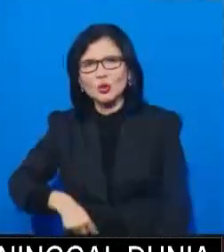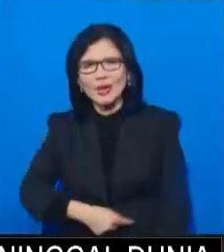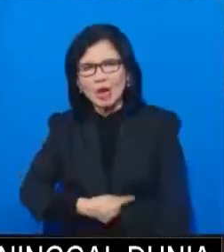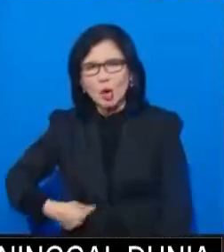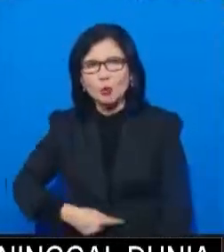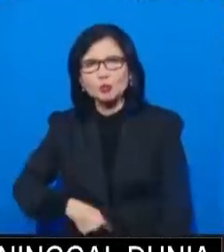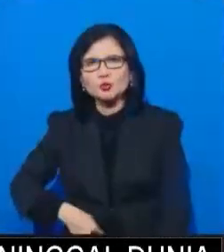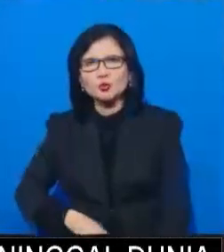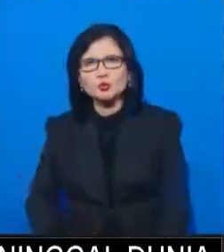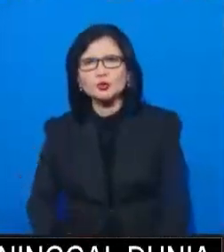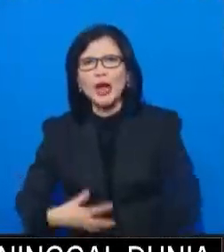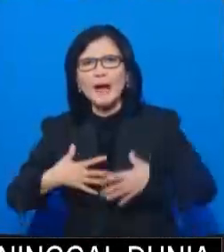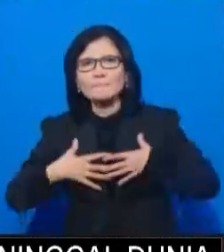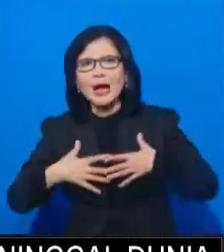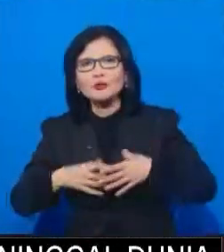paru, hingga babat.